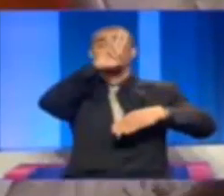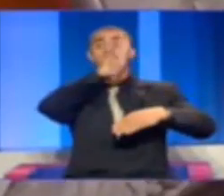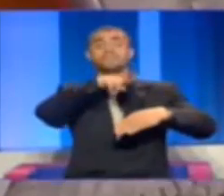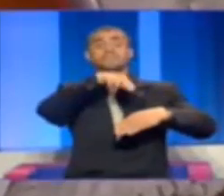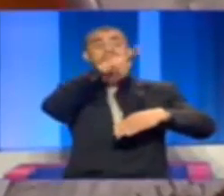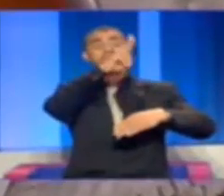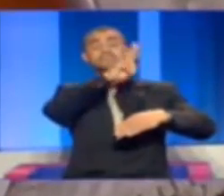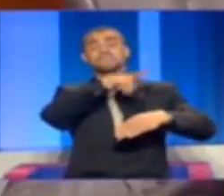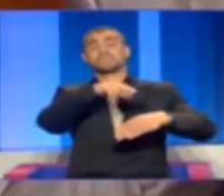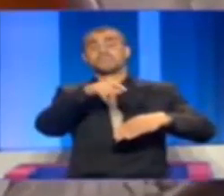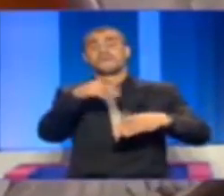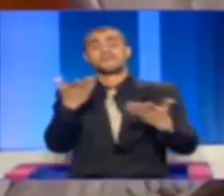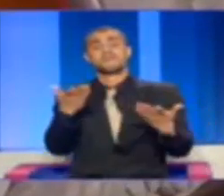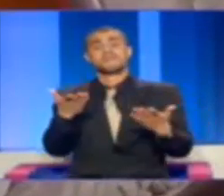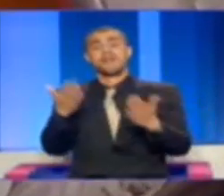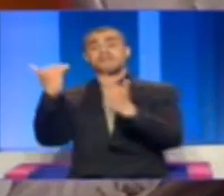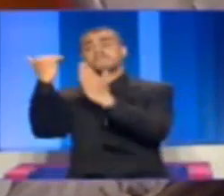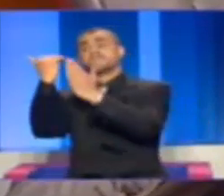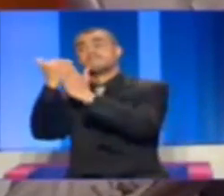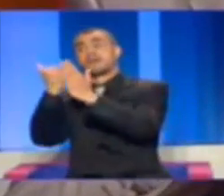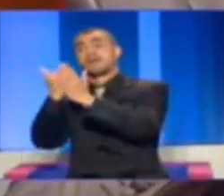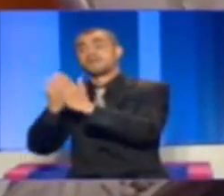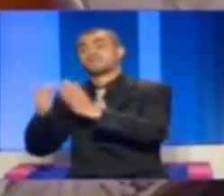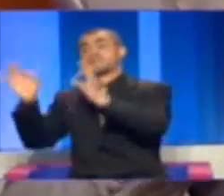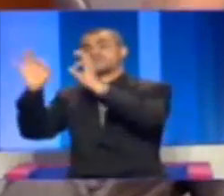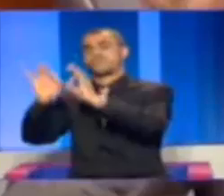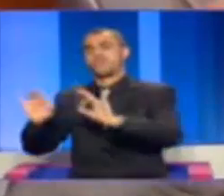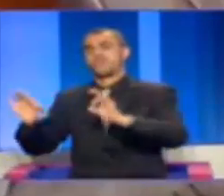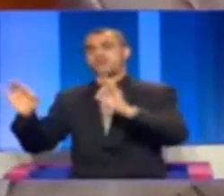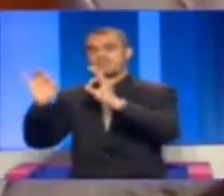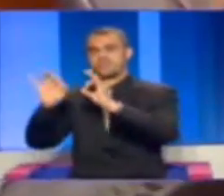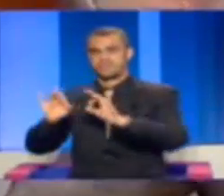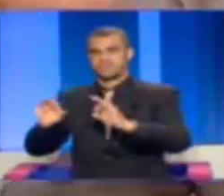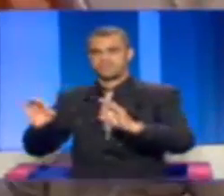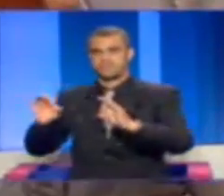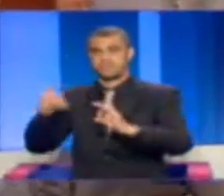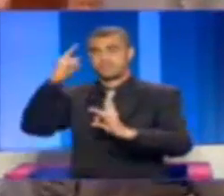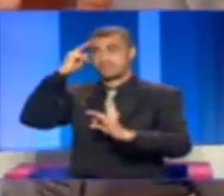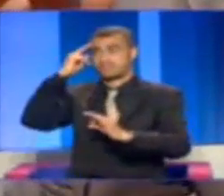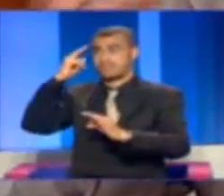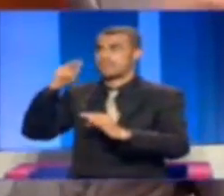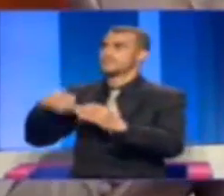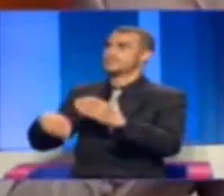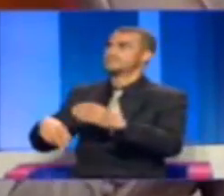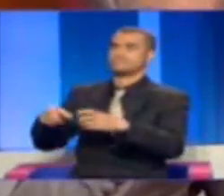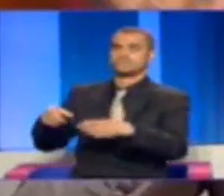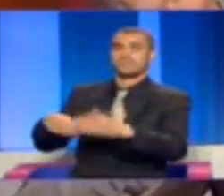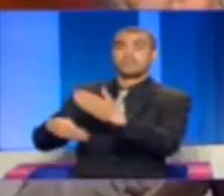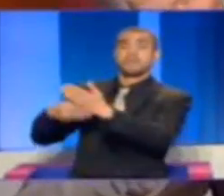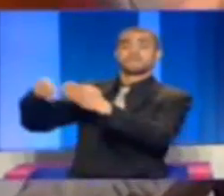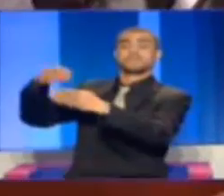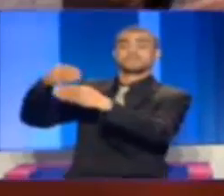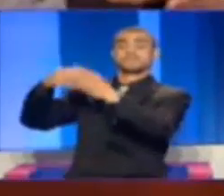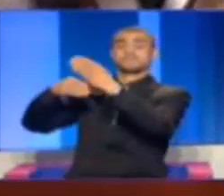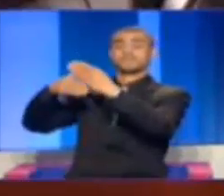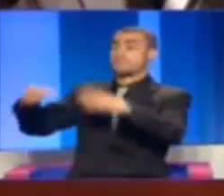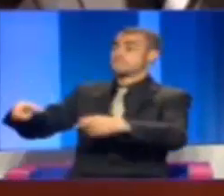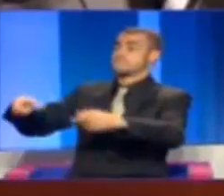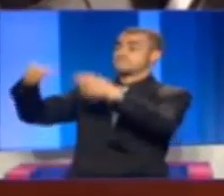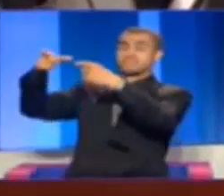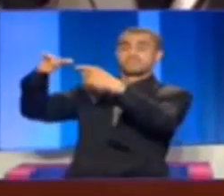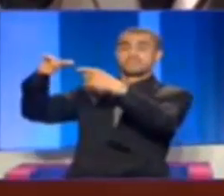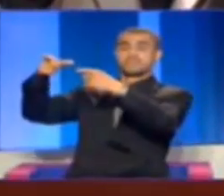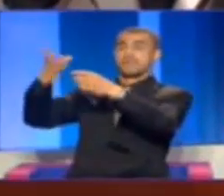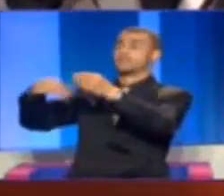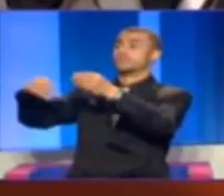كيبقى بانه لم يتم ادماج ولو لانه تم بقى كيف التفكير في 800 قسم على مستوى الاعاقات، ولكن